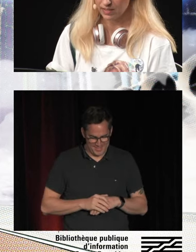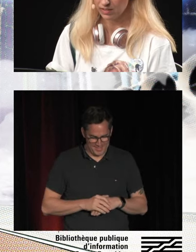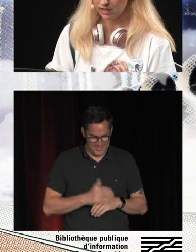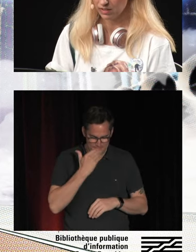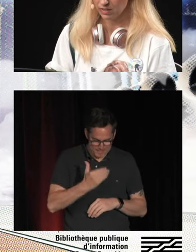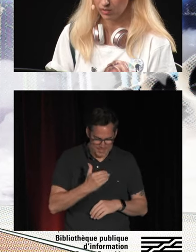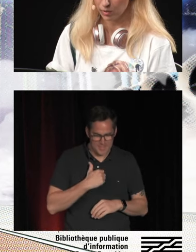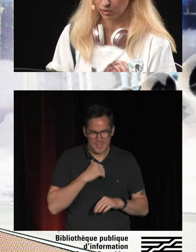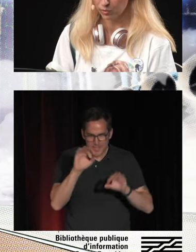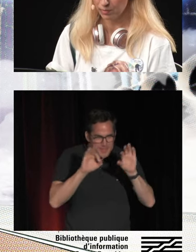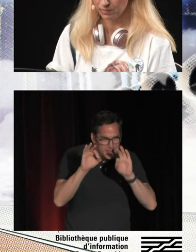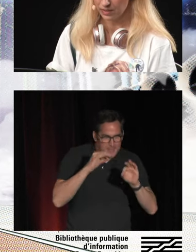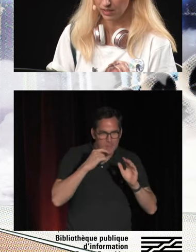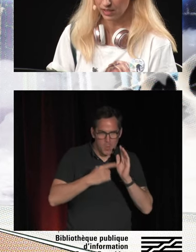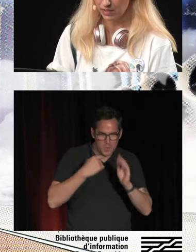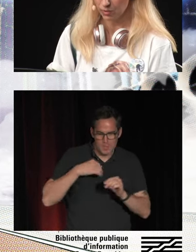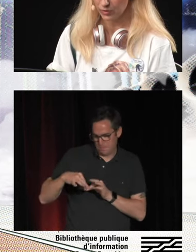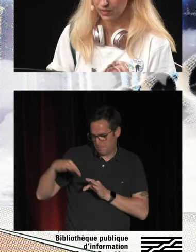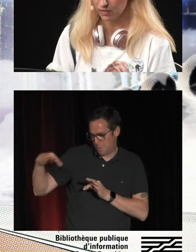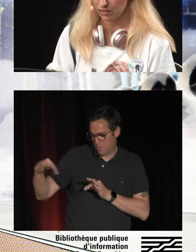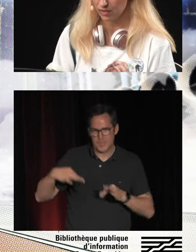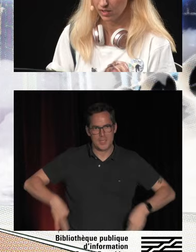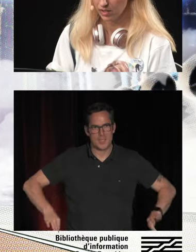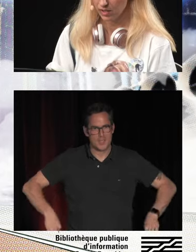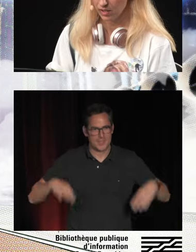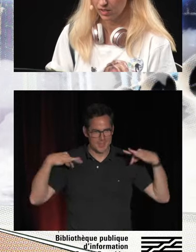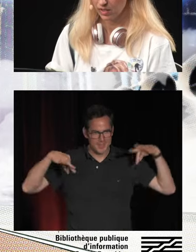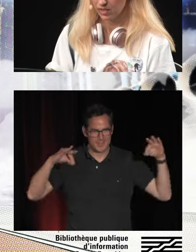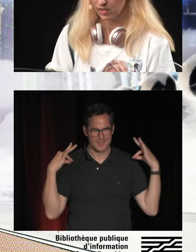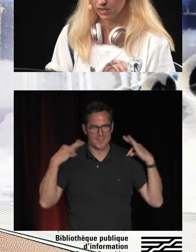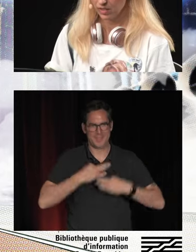Voilà, merci. On reprend notre plume et on redécolle.